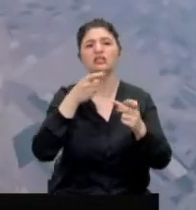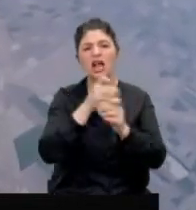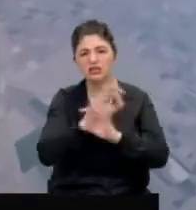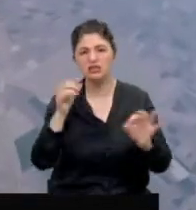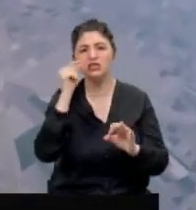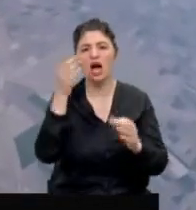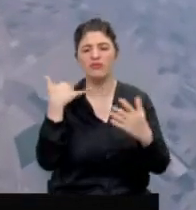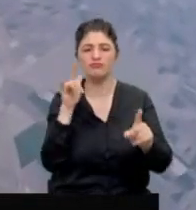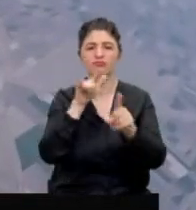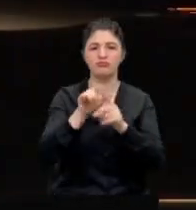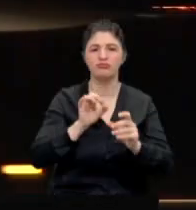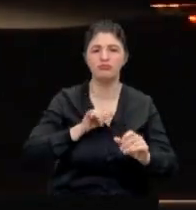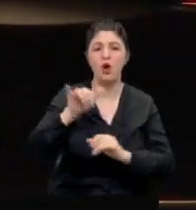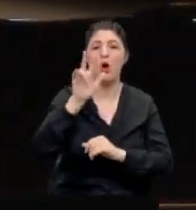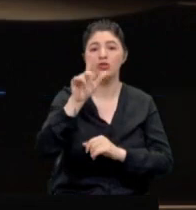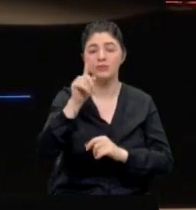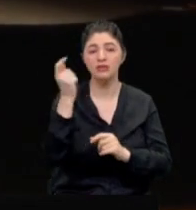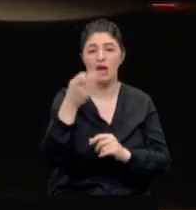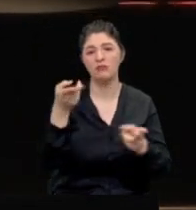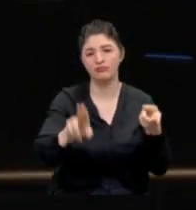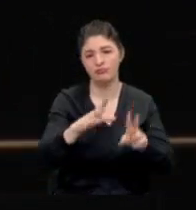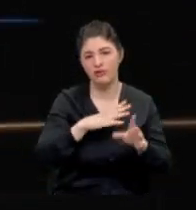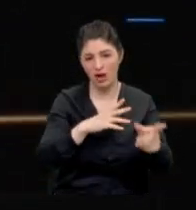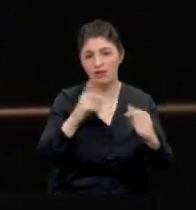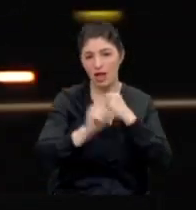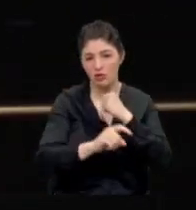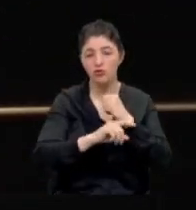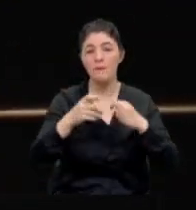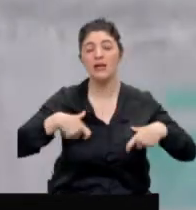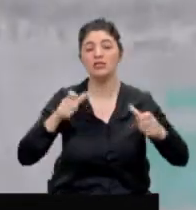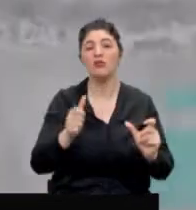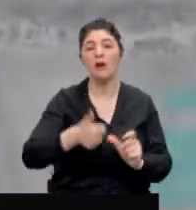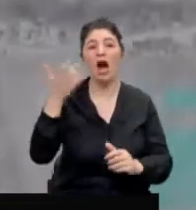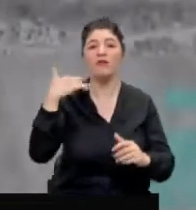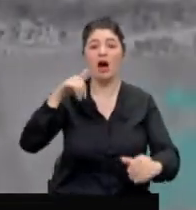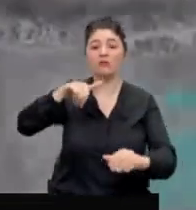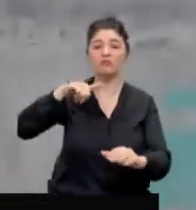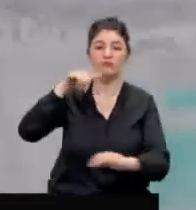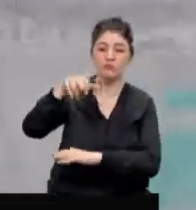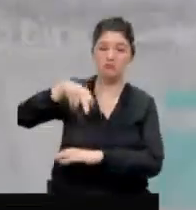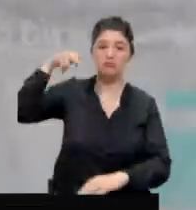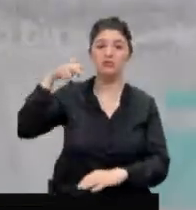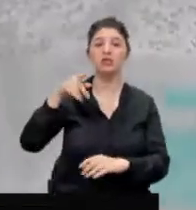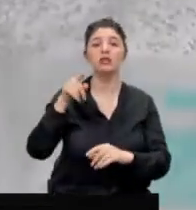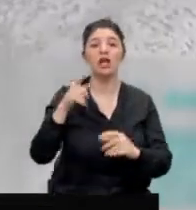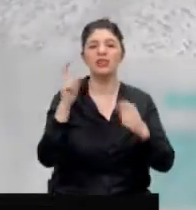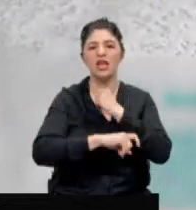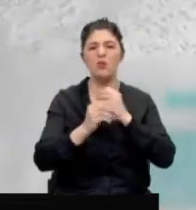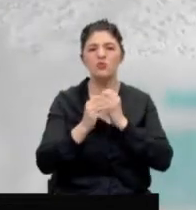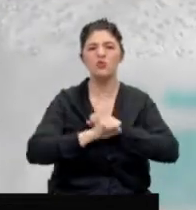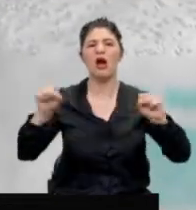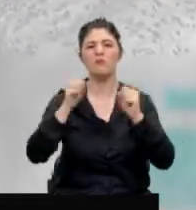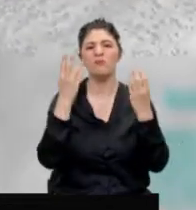katıldı. 31 terörist etkisiz hale getirildi. Milli Savunma Bakanı Hulusi Akar havadan düzenlenen operasyonla teröristlerin büyük